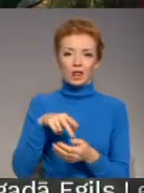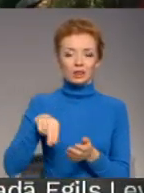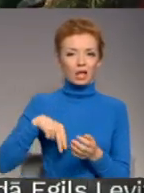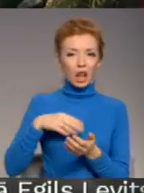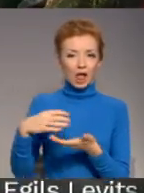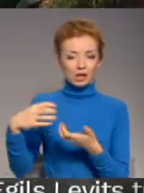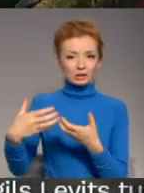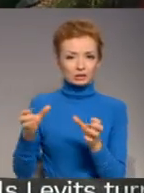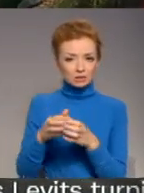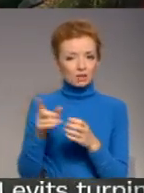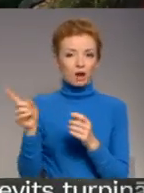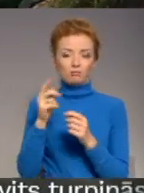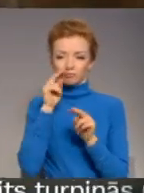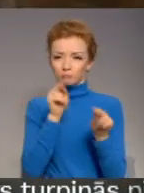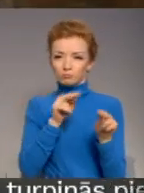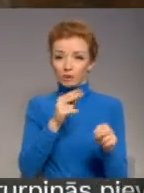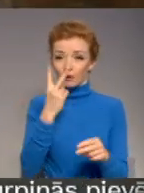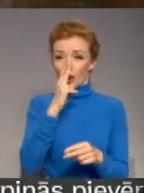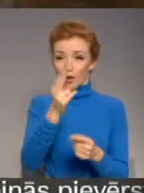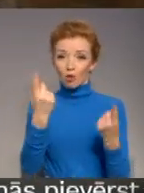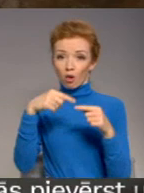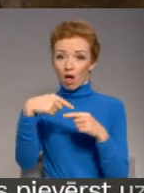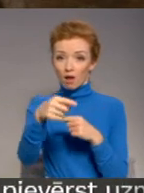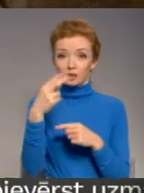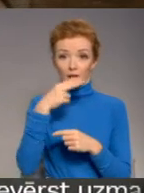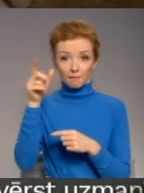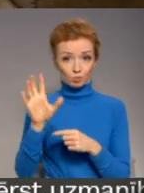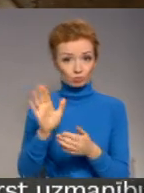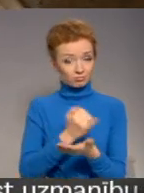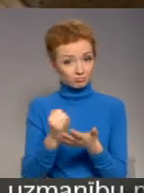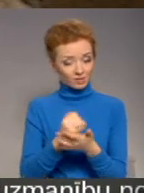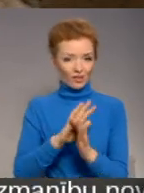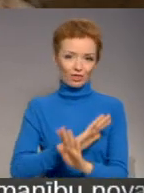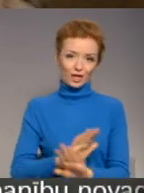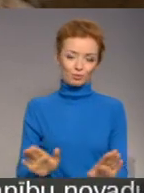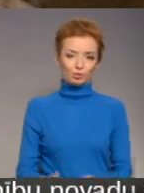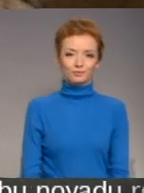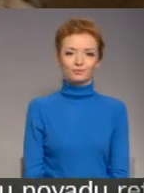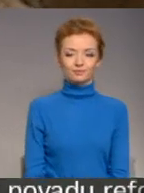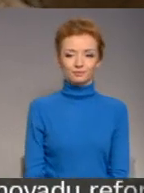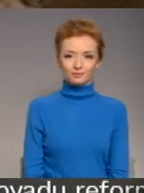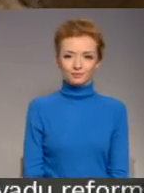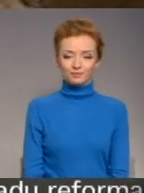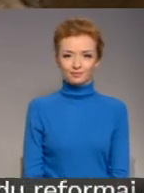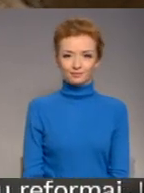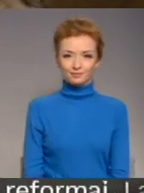divu nedēļu laikā pasakot līdzi, vai kundze teritoriju sakopj. Anna Boša, Raivo Freimanis, Mārs Jurgensons, Latvijas televīzija.